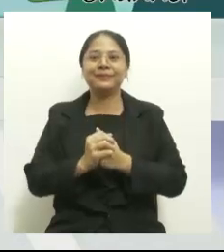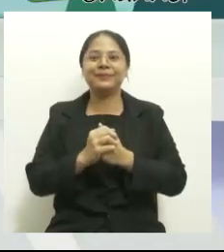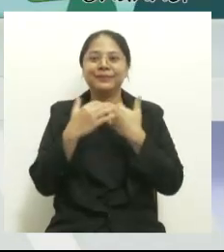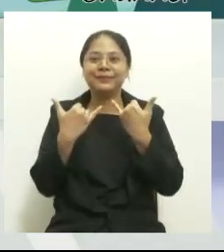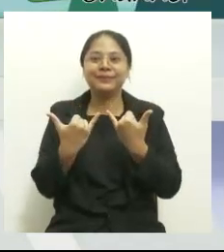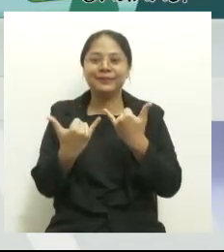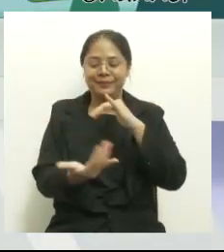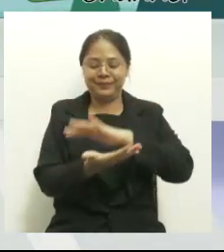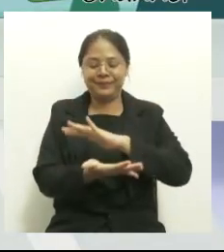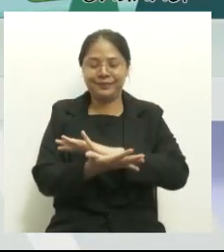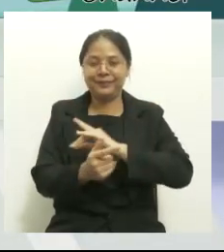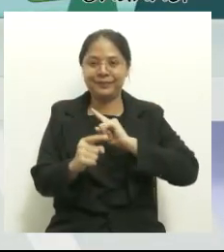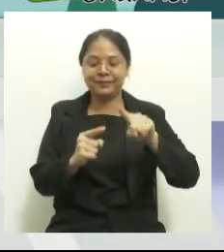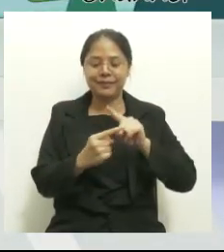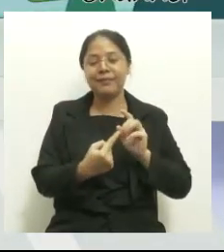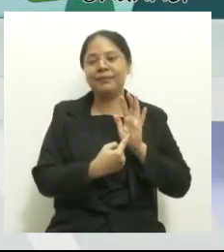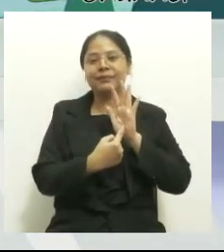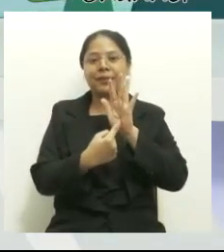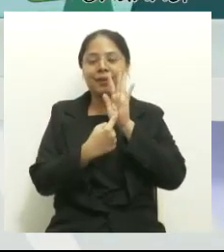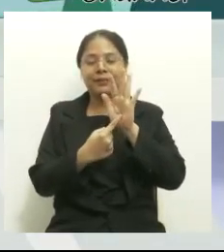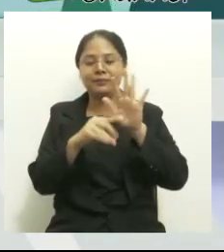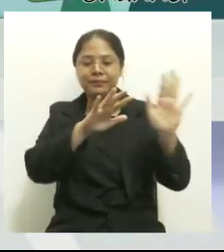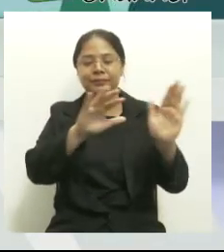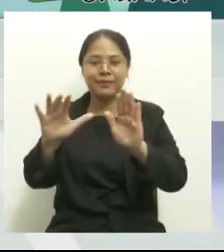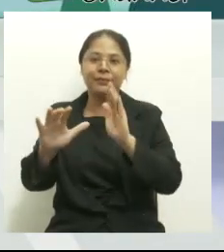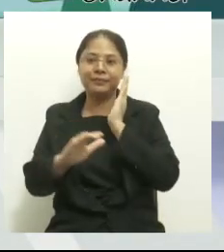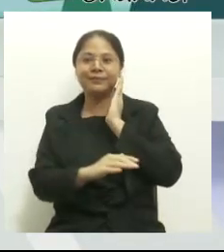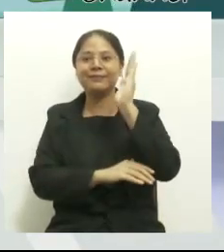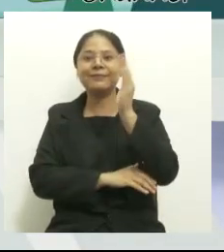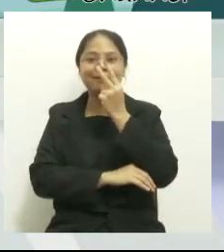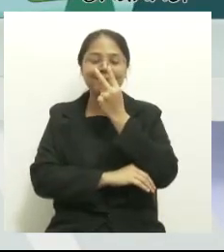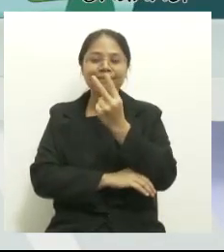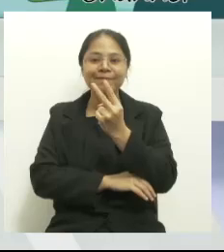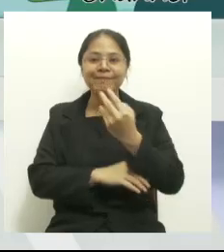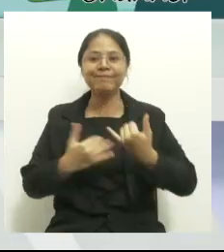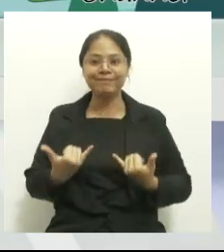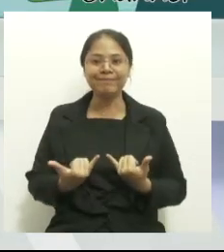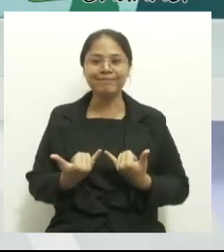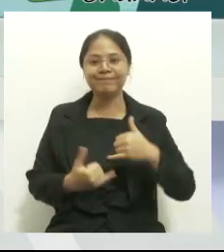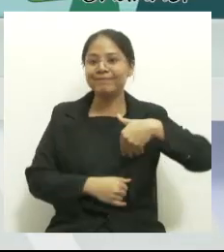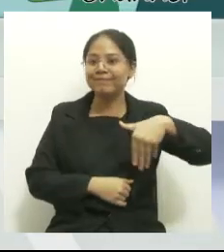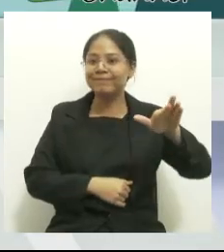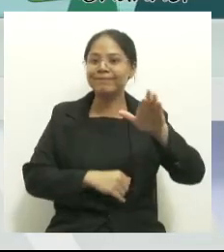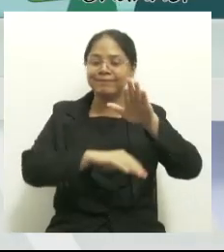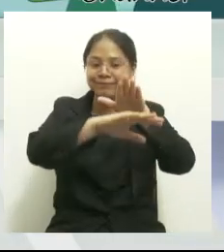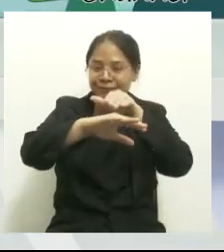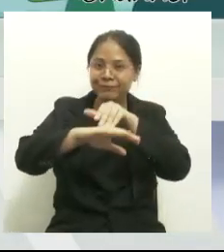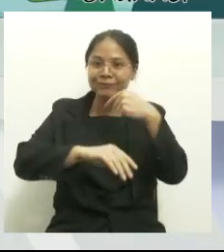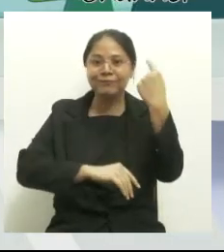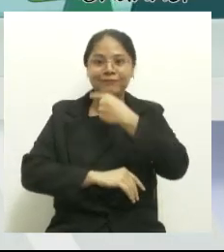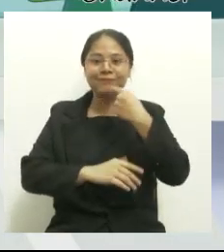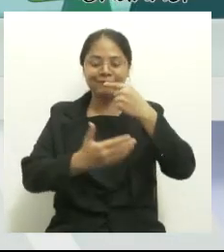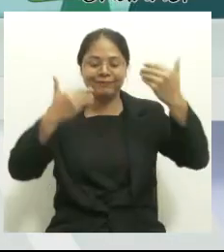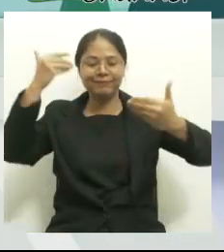ดีๆจากนักเรียนโรงเรียนและคุณครูนำมาฝากทุกท่านอีกมากมายและก่อนจากกันในวันนี้นะคะขอเชิญชวนให้โรงเรียนที่มีกิจกรรมเ